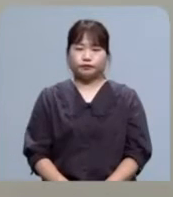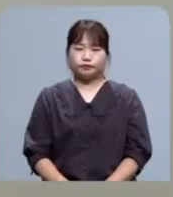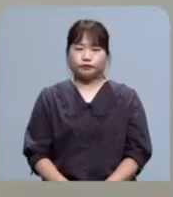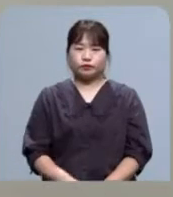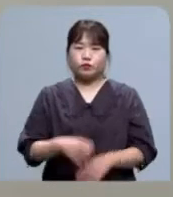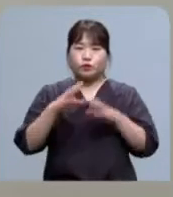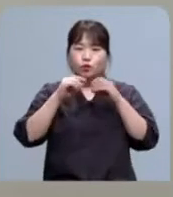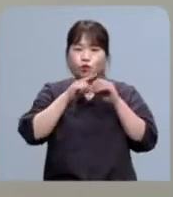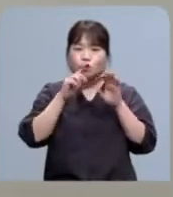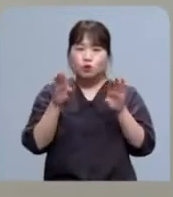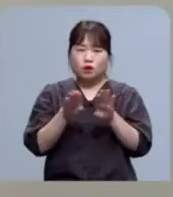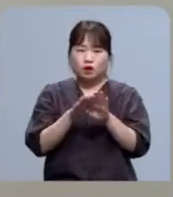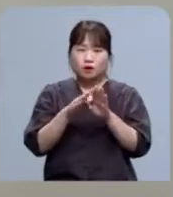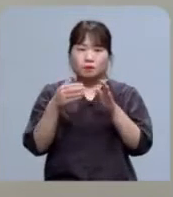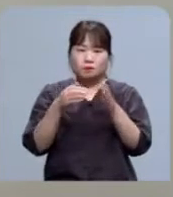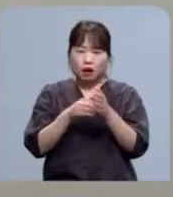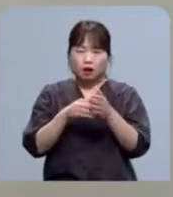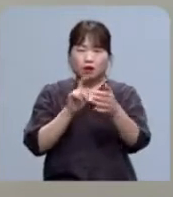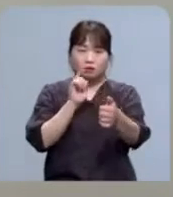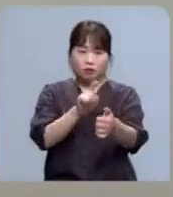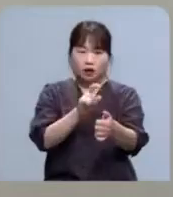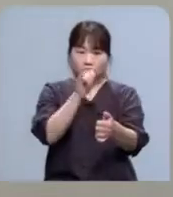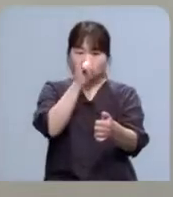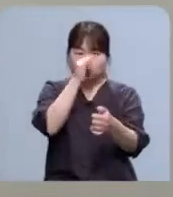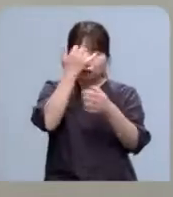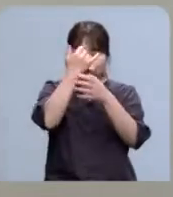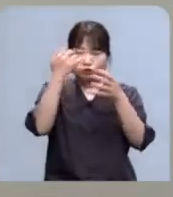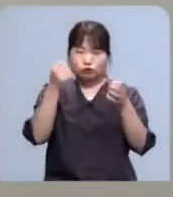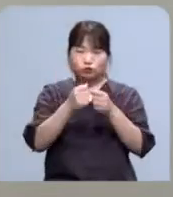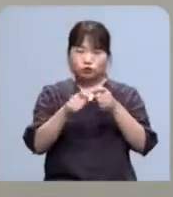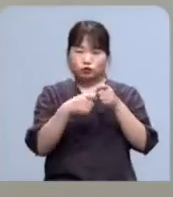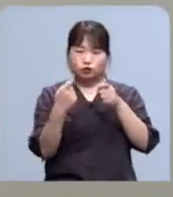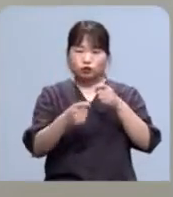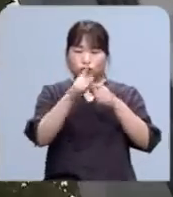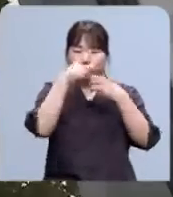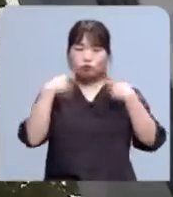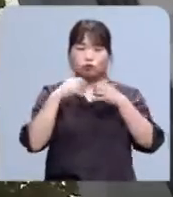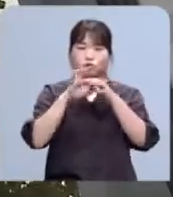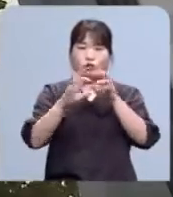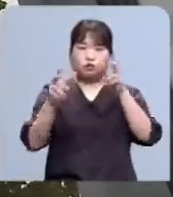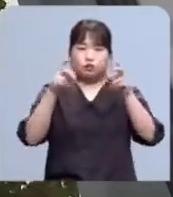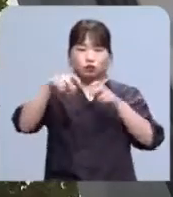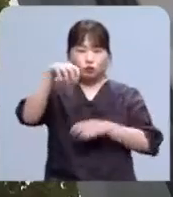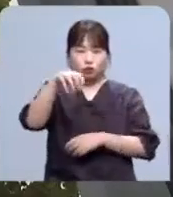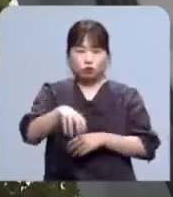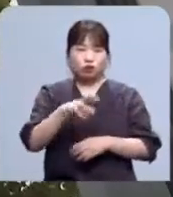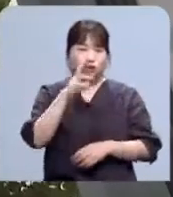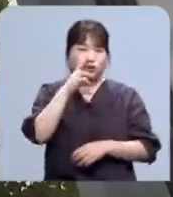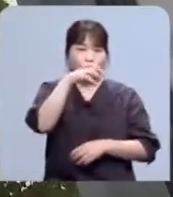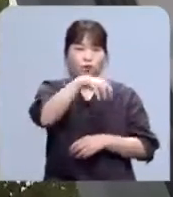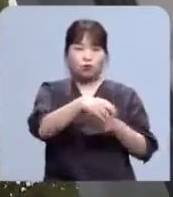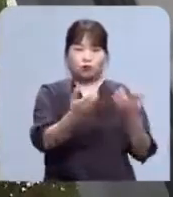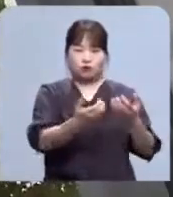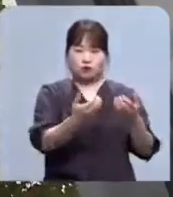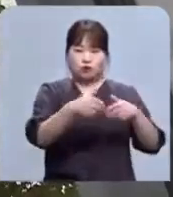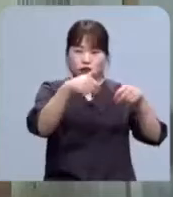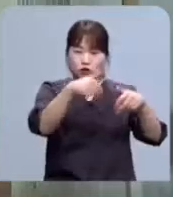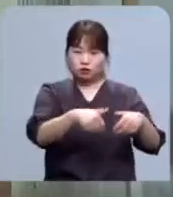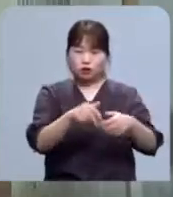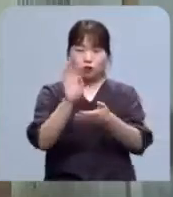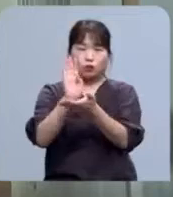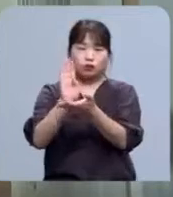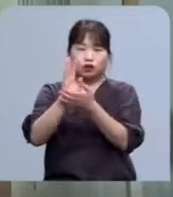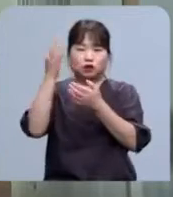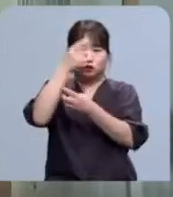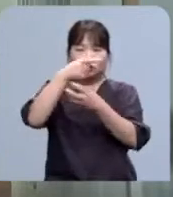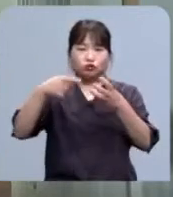주문서에 코로나 1구 확진 자가 나온 충청북도 사다 공기업 입니다 음성에서 근무하는 한 직원이 청주 본사를